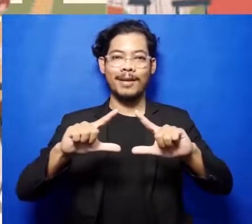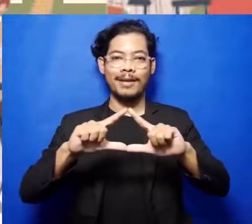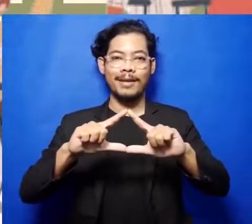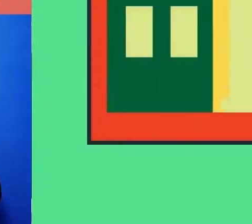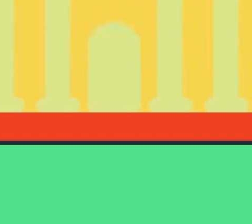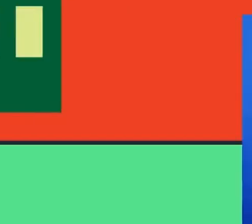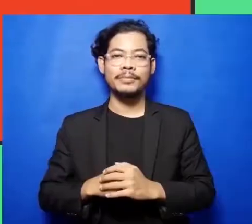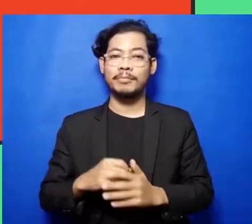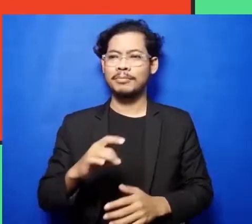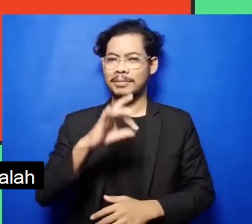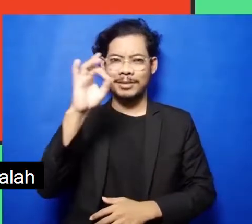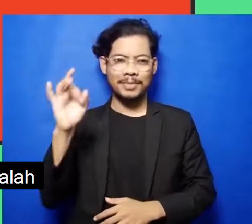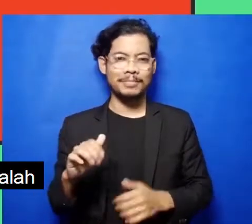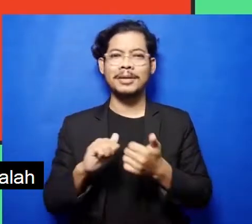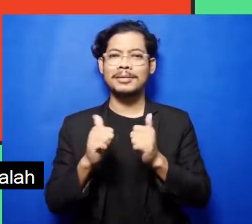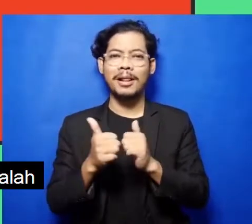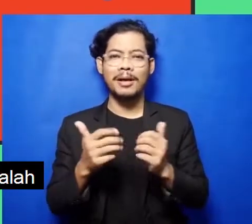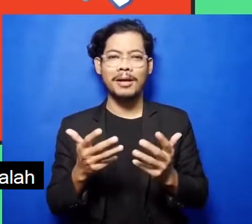Agung.